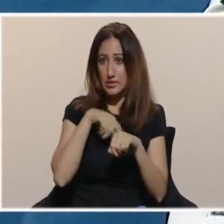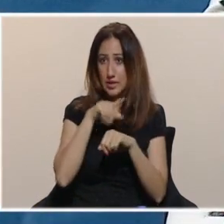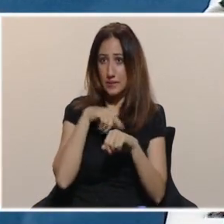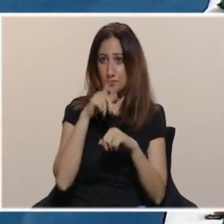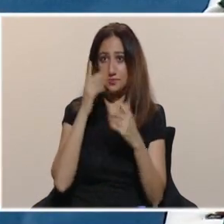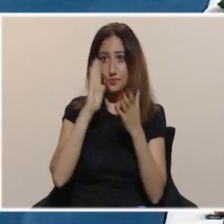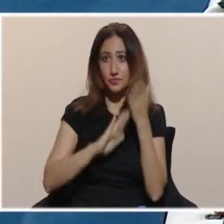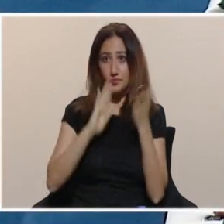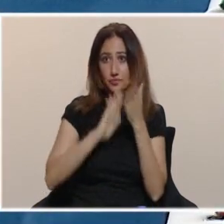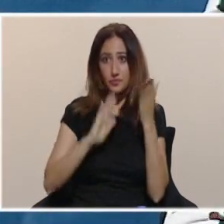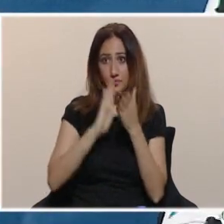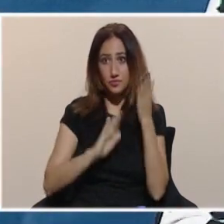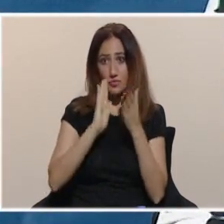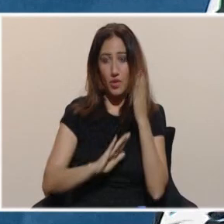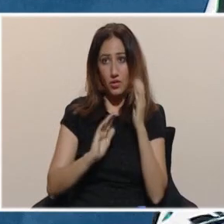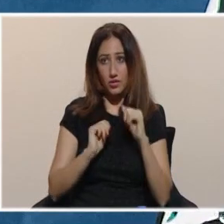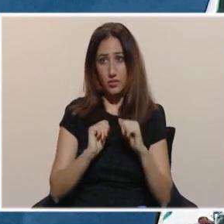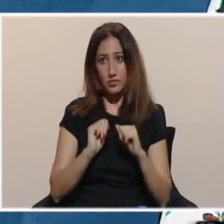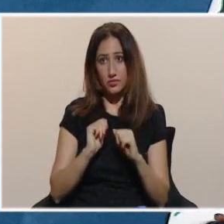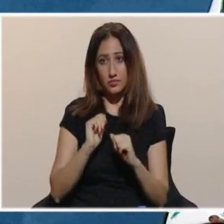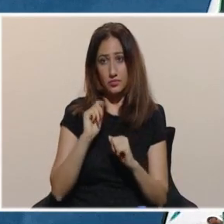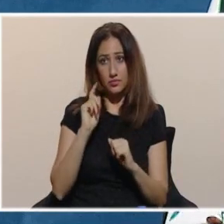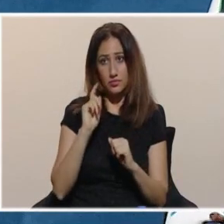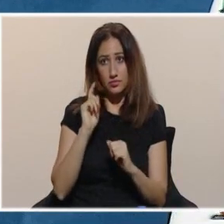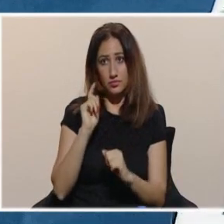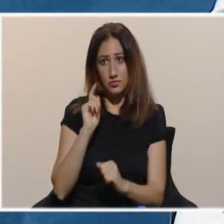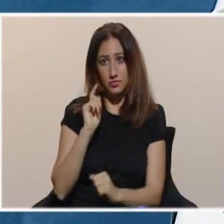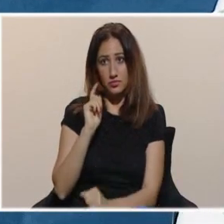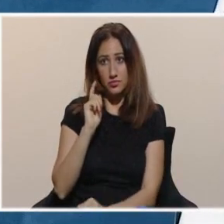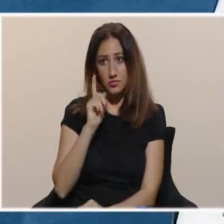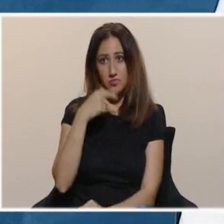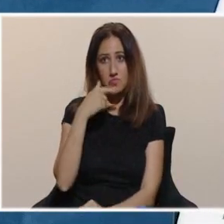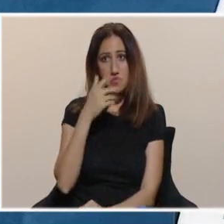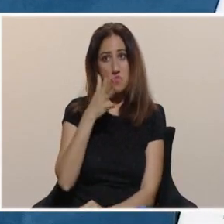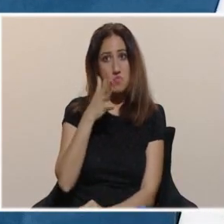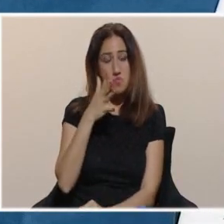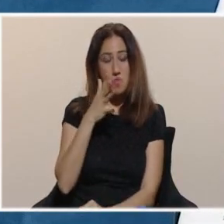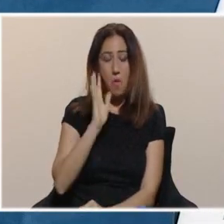هو قال لي كان داين، هو صريح جدا قال لي هو ممكن تموتي على الترابيزه يعني.